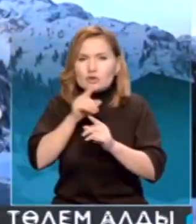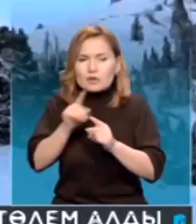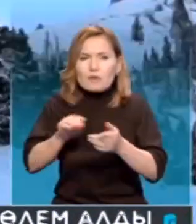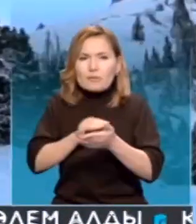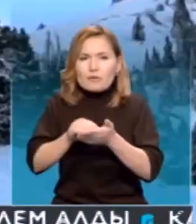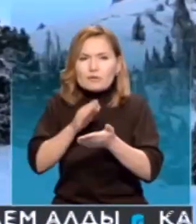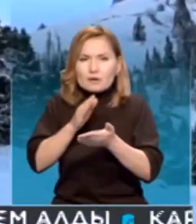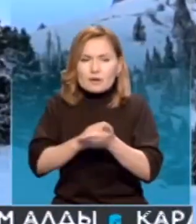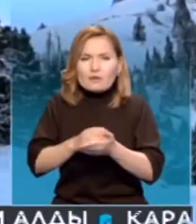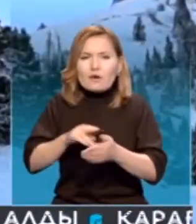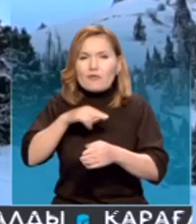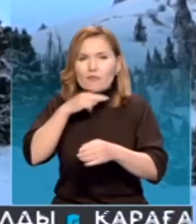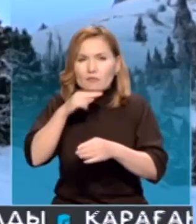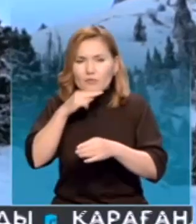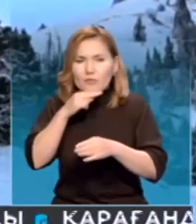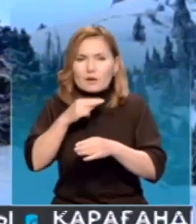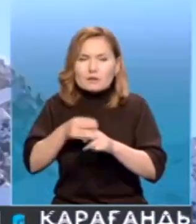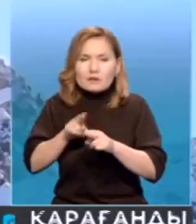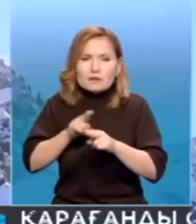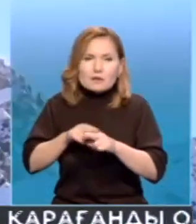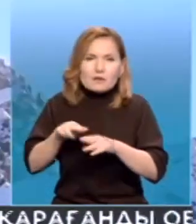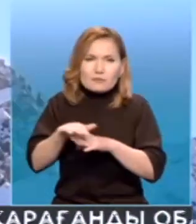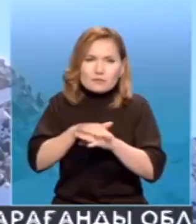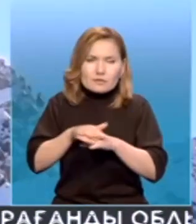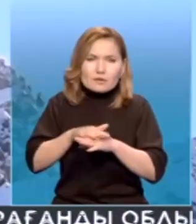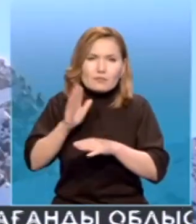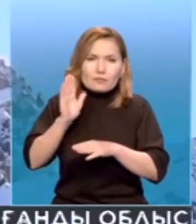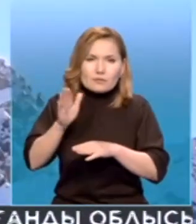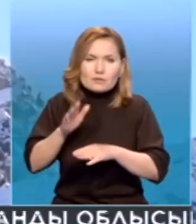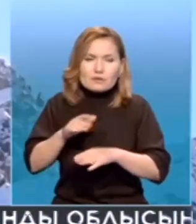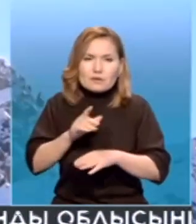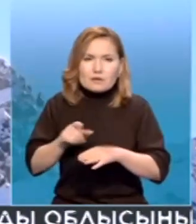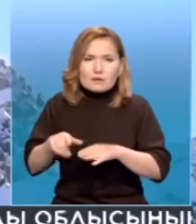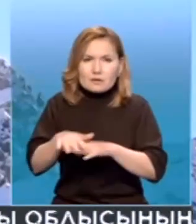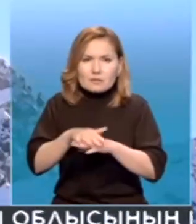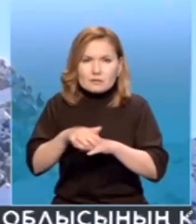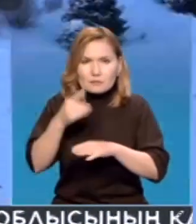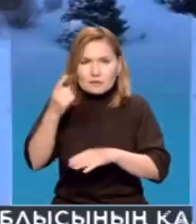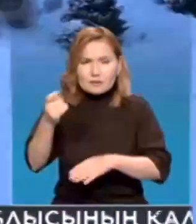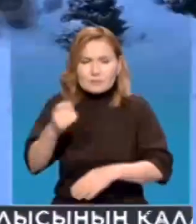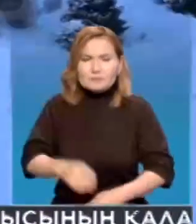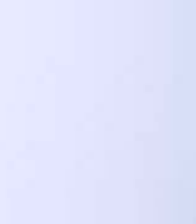бар. Сақ болайық. Алматыдан Нұрсұлтан Тілектес, Бауыржан Сәлмеке, Ұлттық арна.